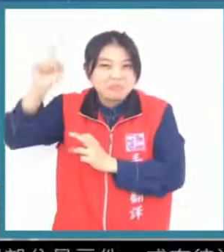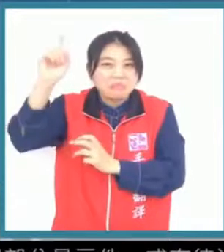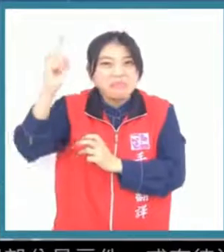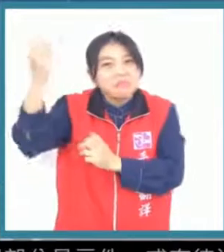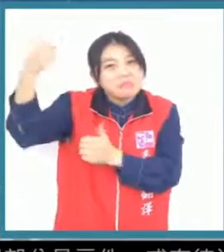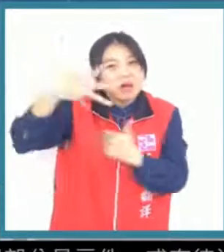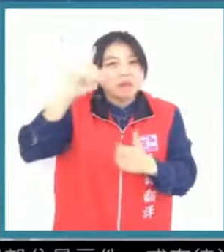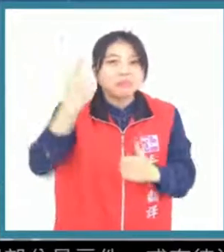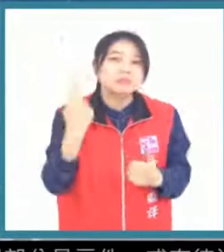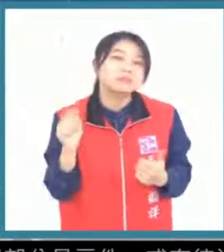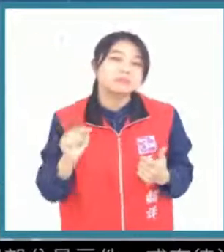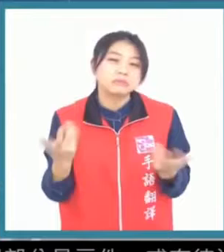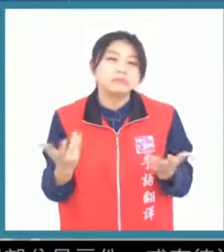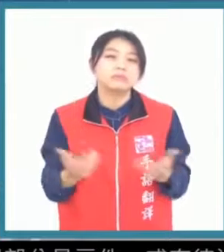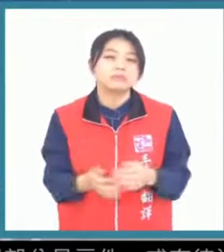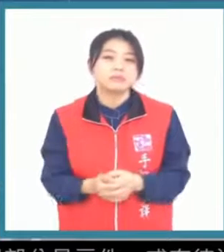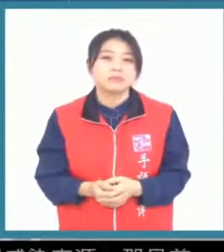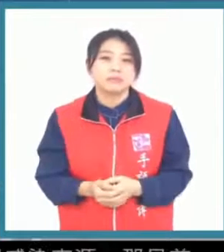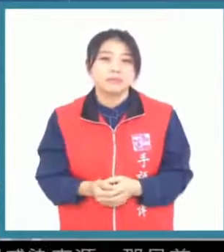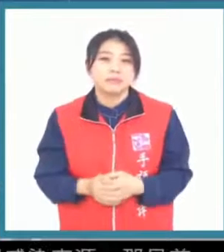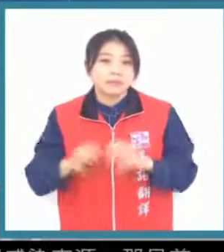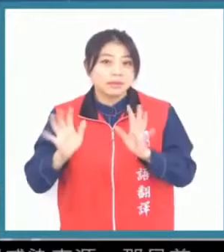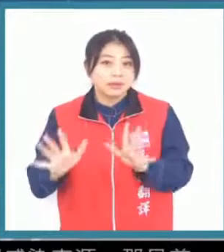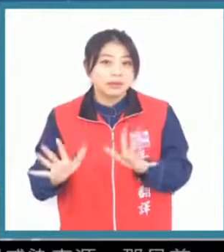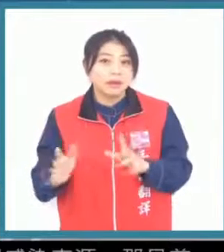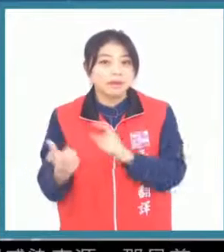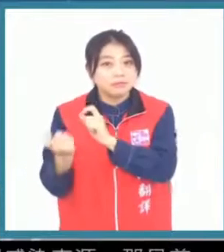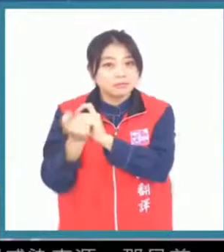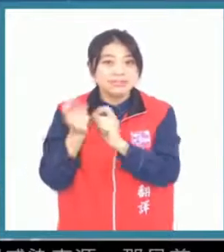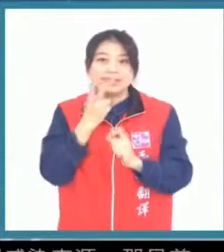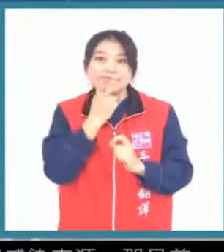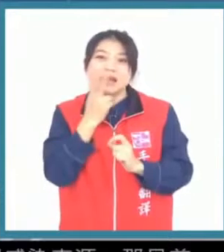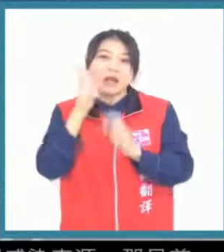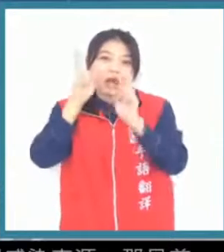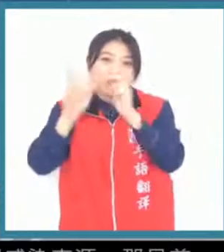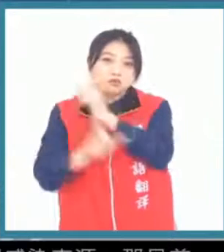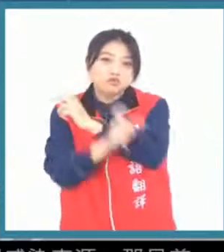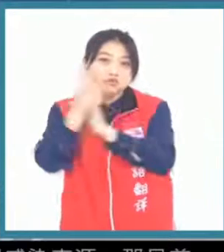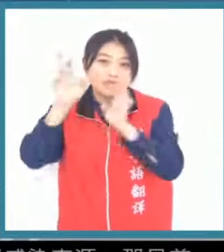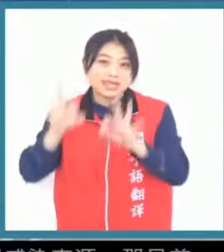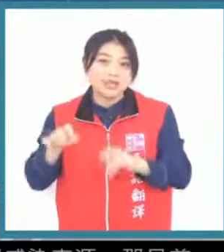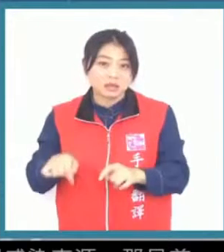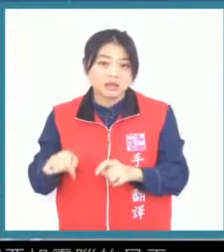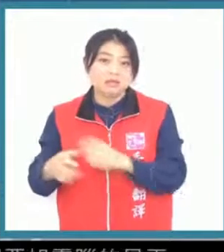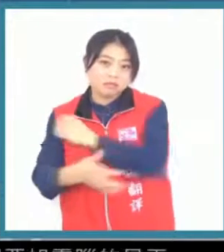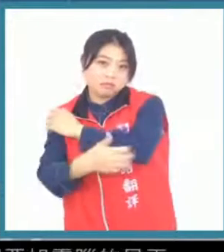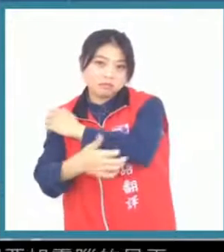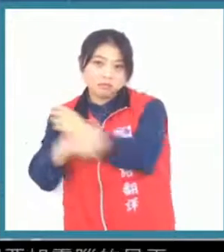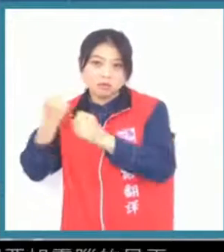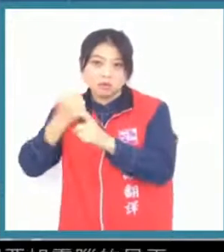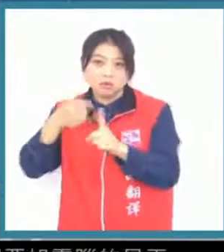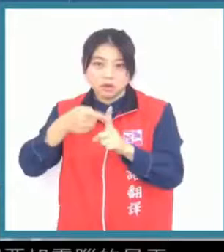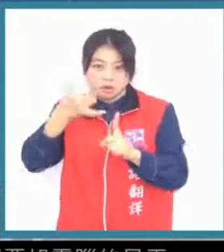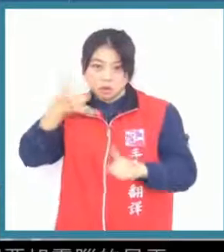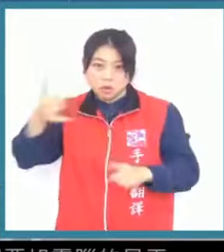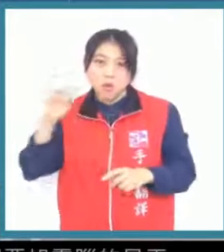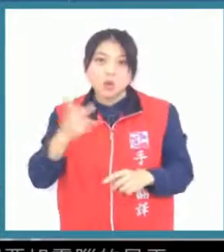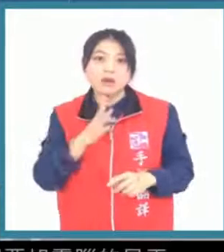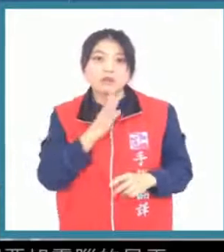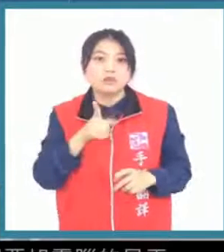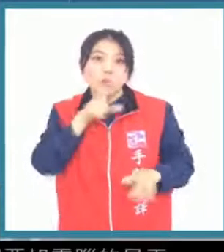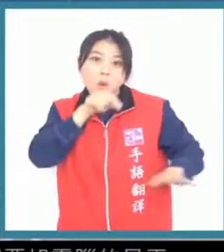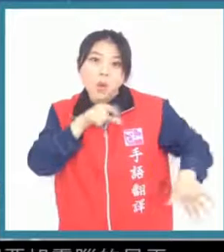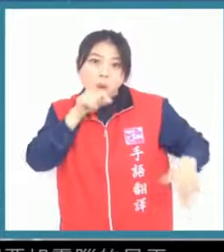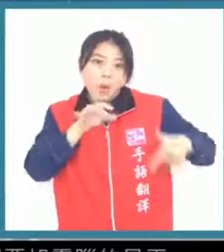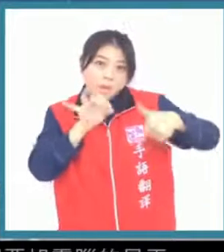目前这个亚旭电脑的员工以及红百电子的员工正